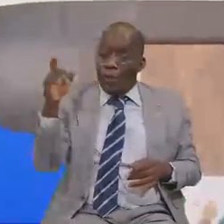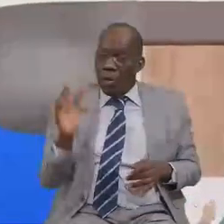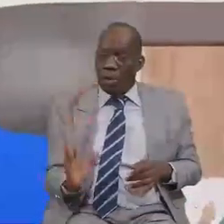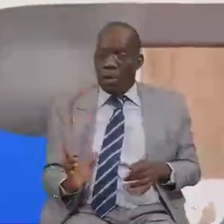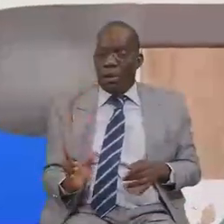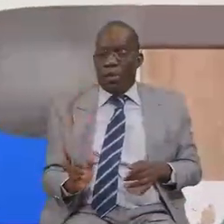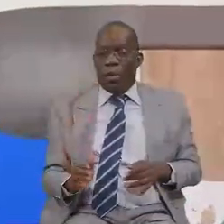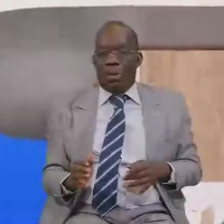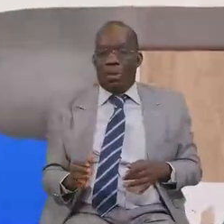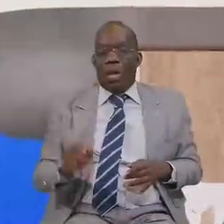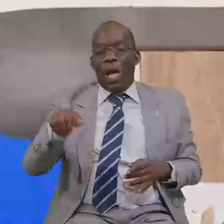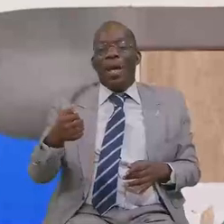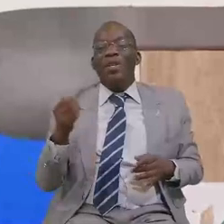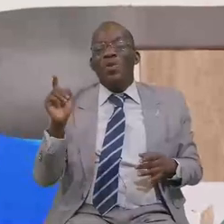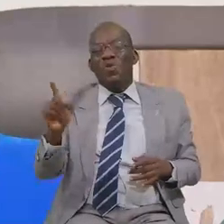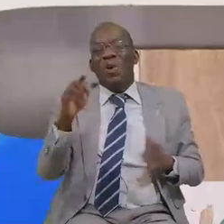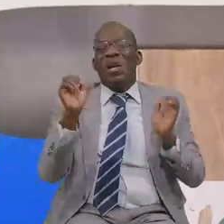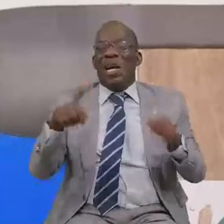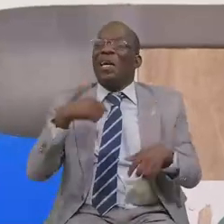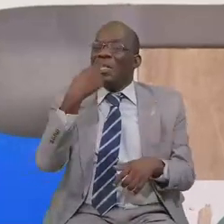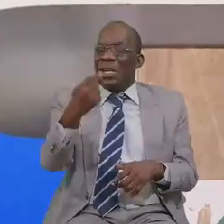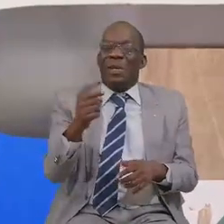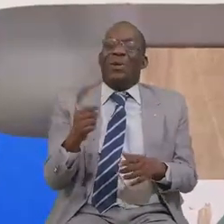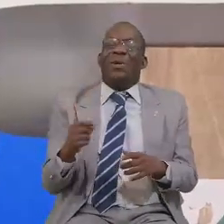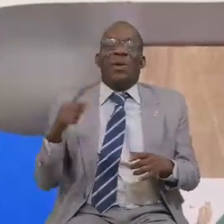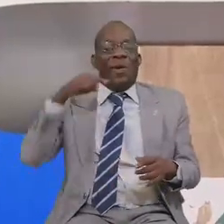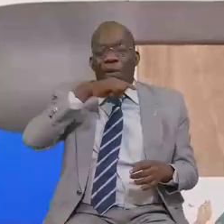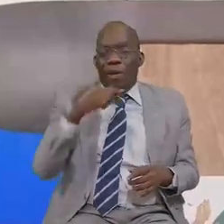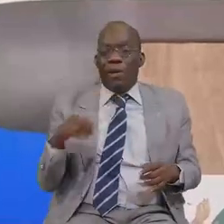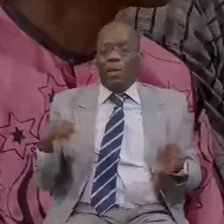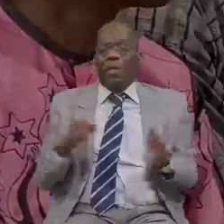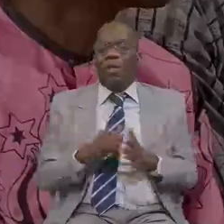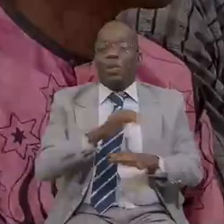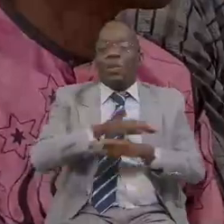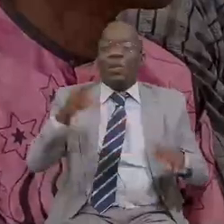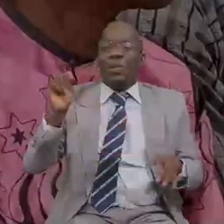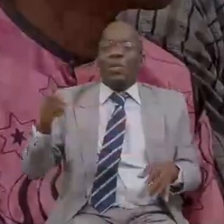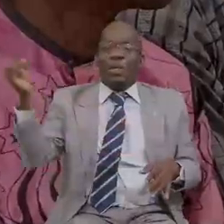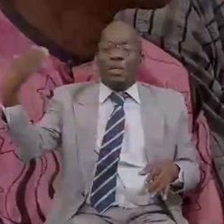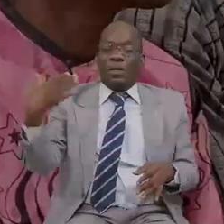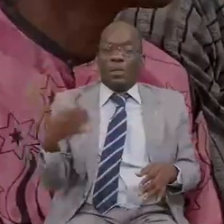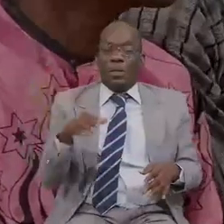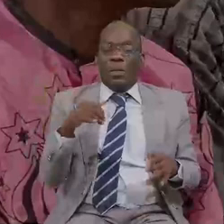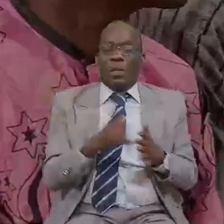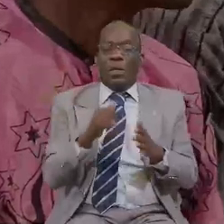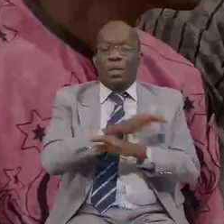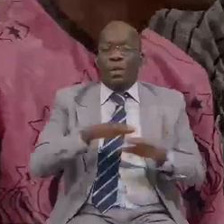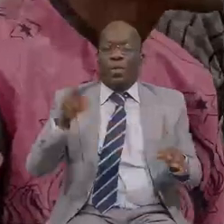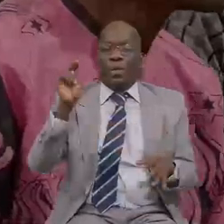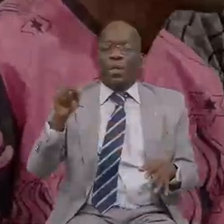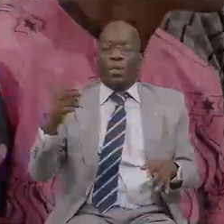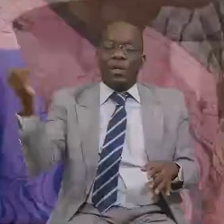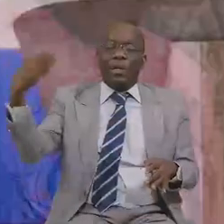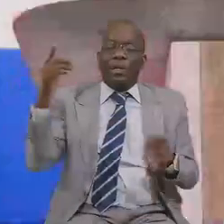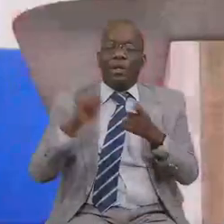Bon, tout le monde peut mentir, hein? Il ne faut pas la grâce pour mentir, oh. On n'a pas besoin de la grâce pour se battre. On n'a pas